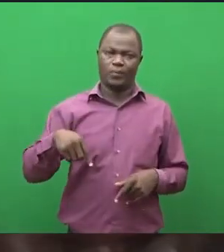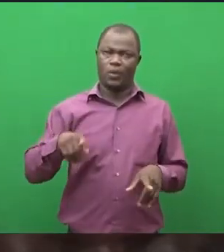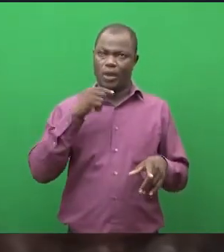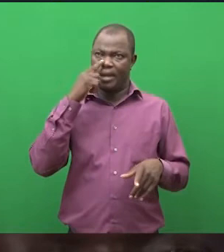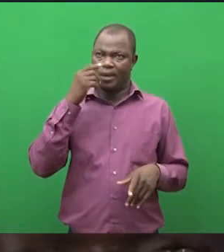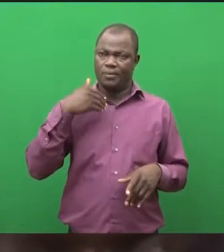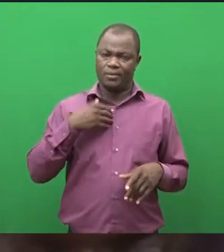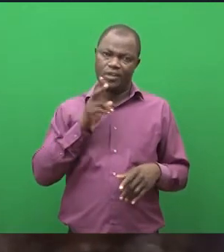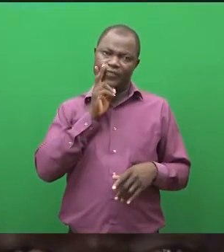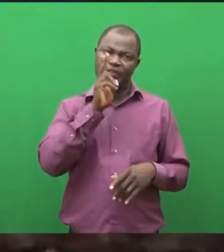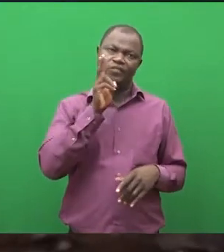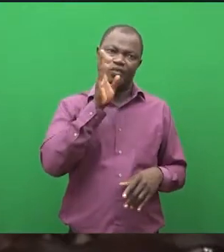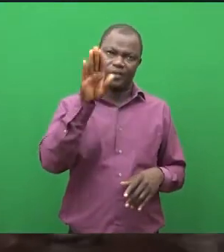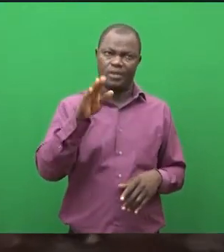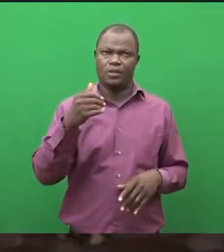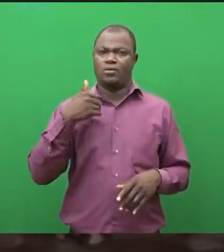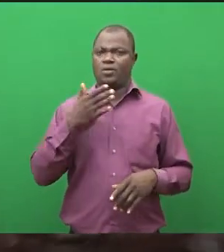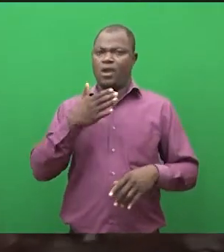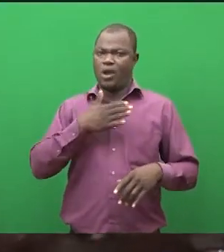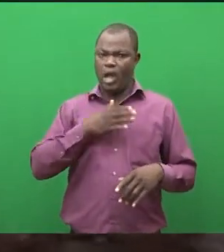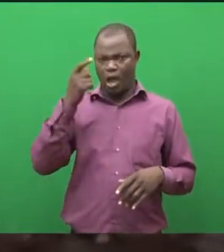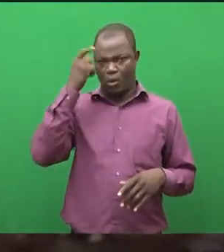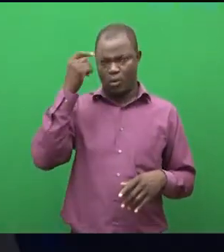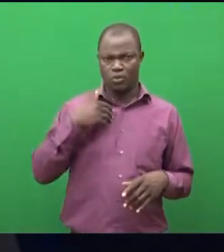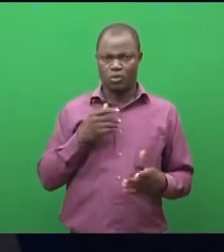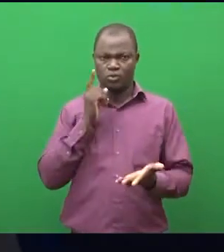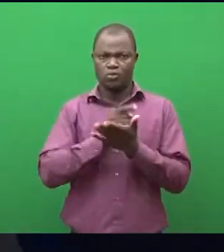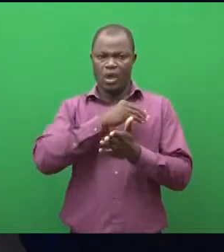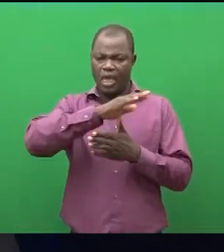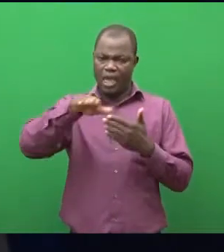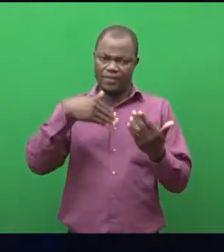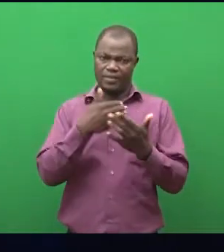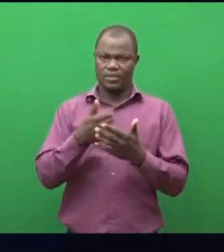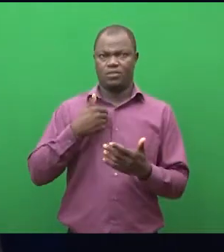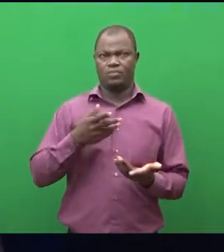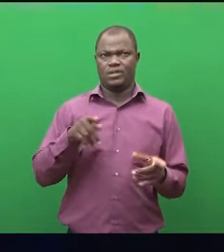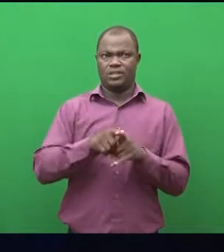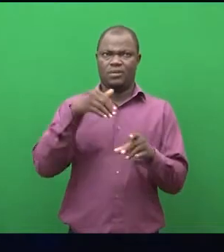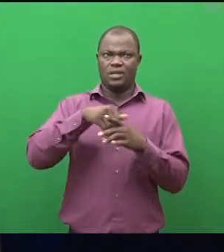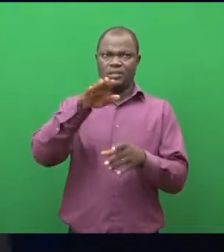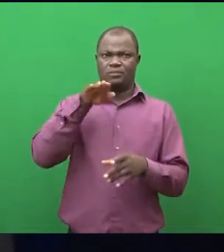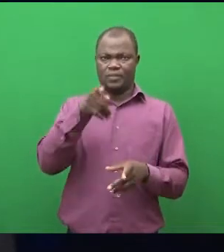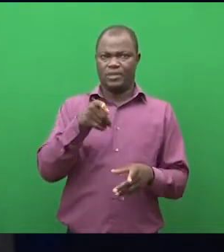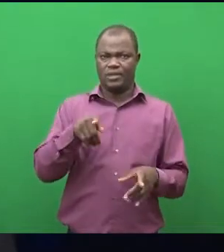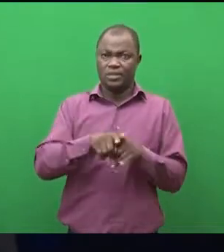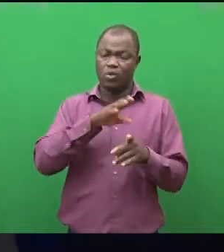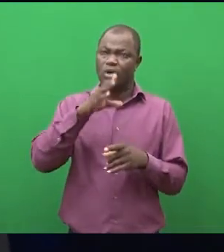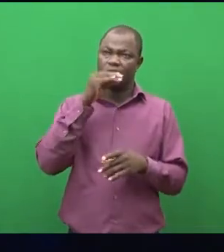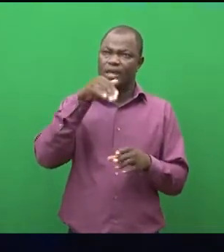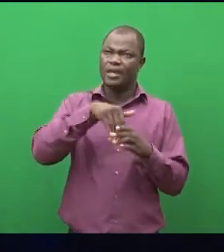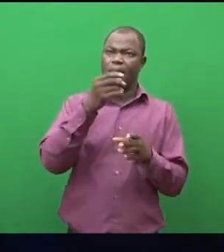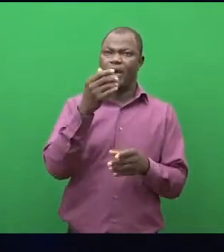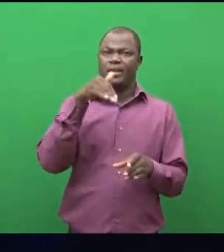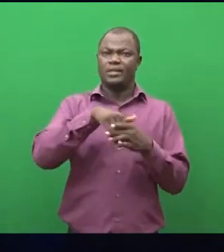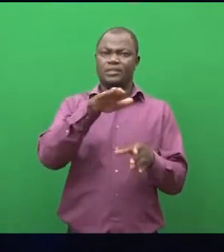kufamba ngatizivei kuti tiri kuita zvedu zvemunyika medu. Kana uchibvawo kunogwara pambotaurwa nyaya yemari. Iro dhora